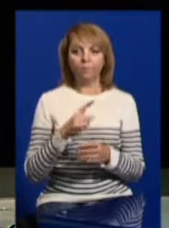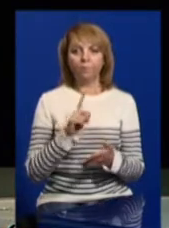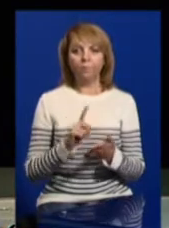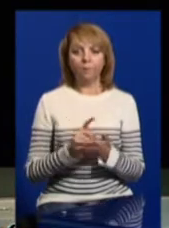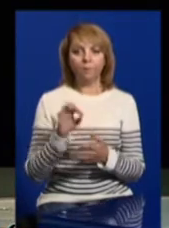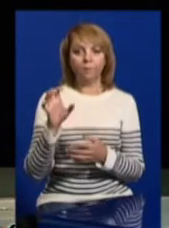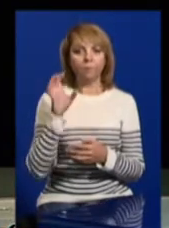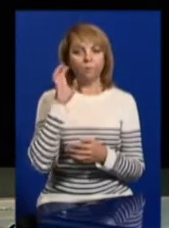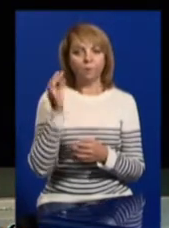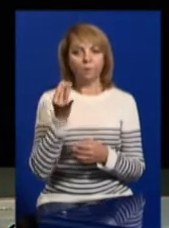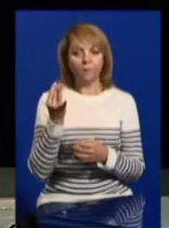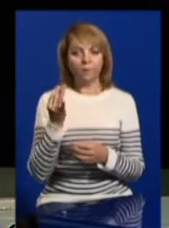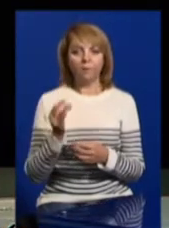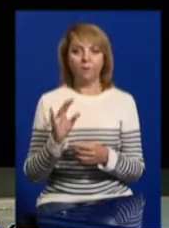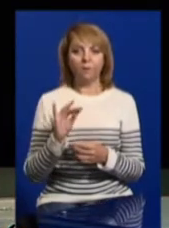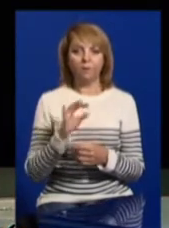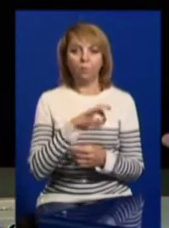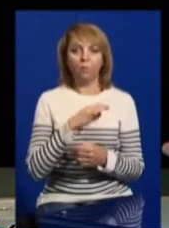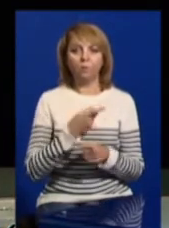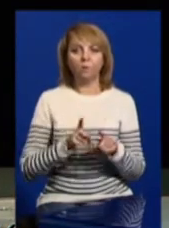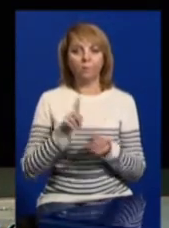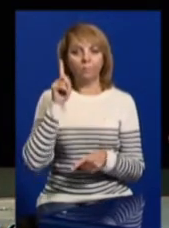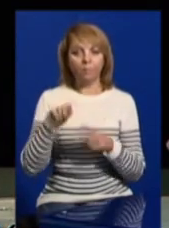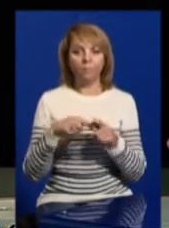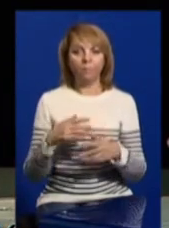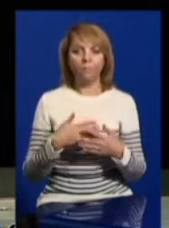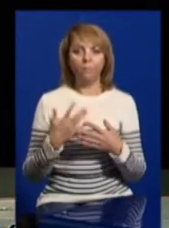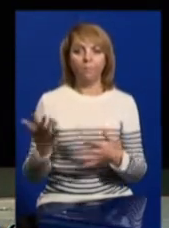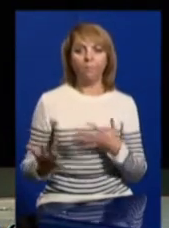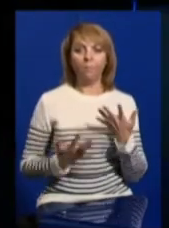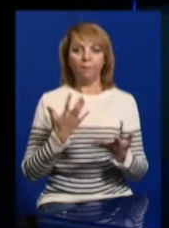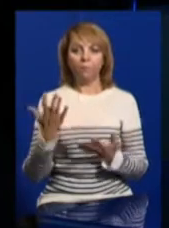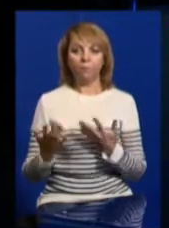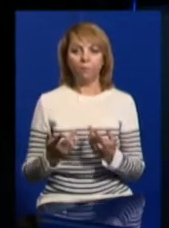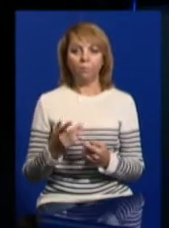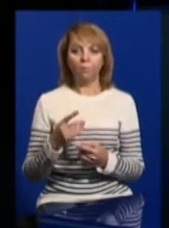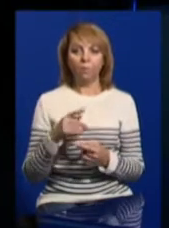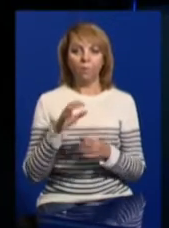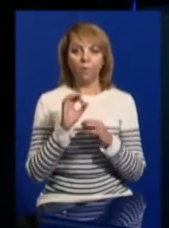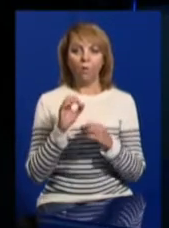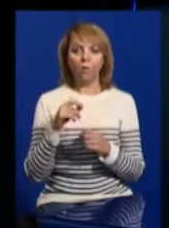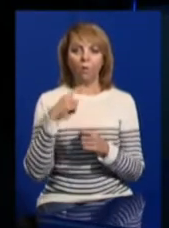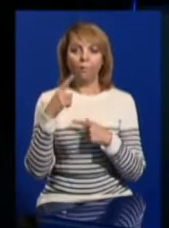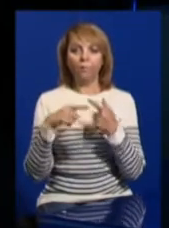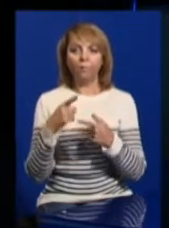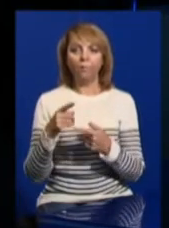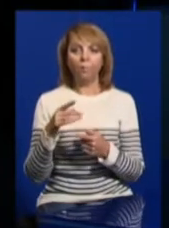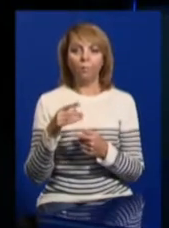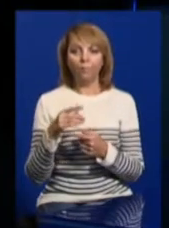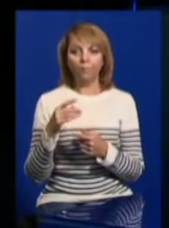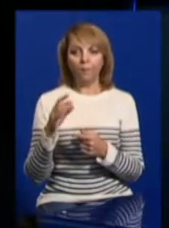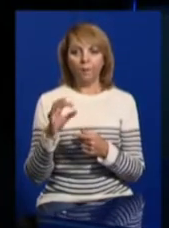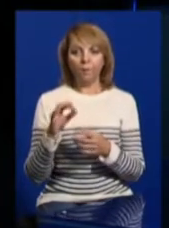ним цікавитися, і прокуратура з таким певним пафосом, піднесенням, мотивуванням, обґрунтування позиції